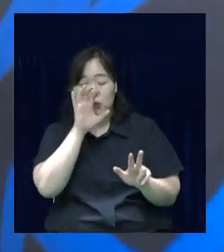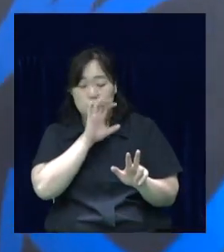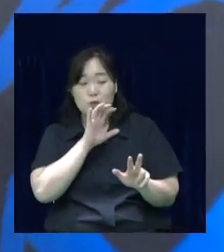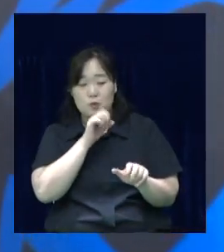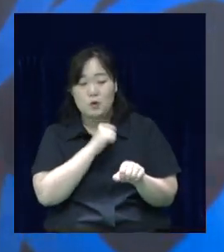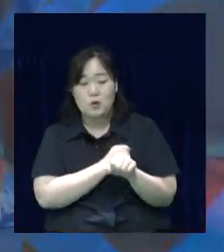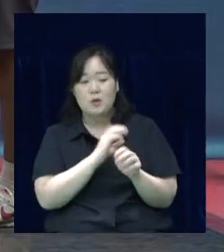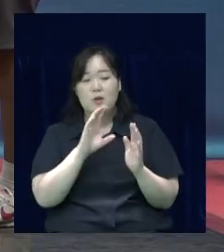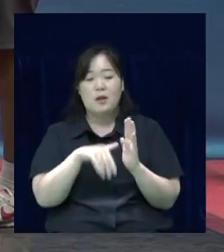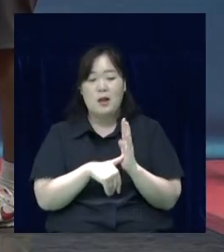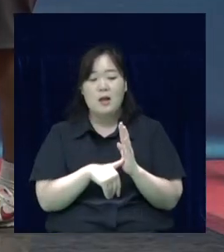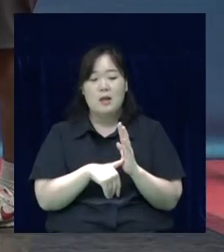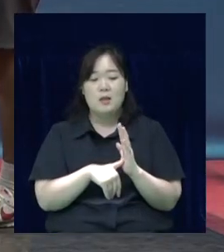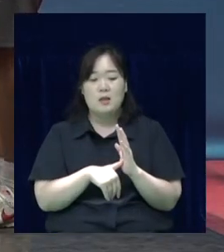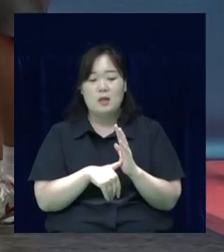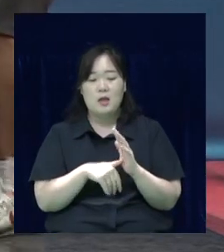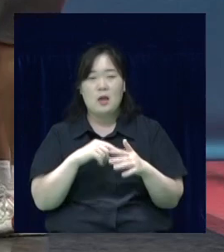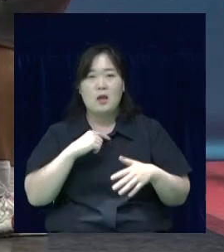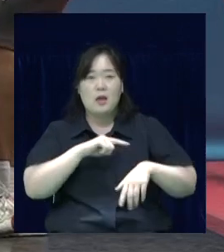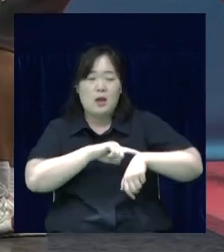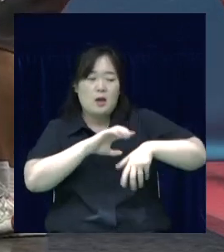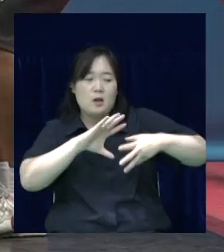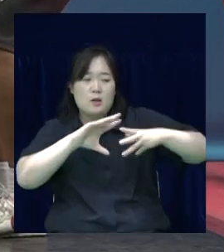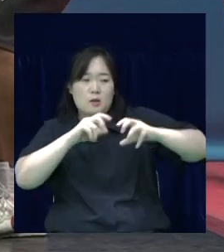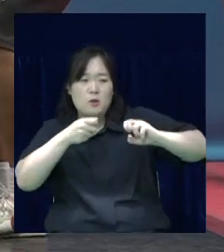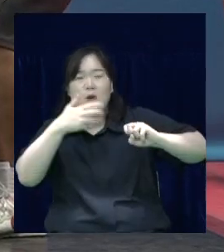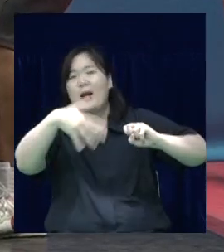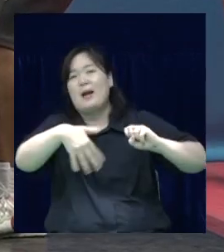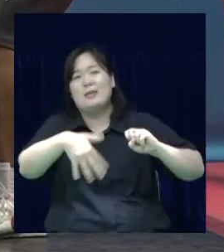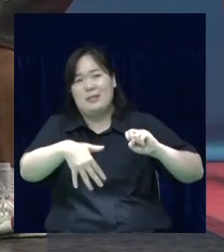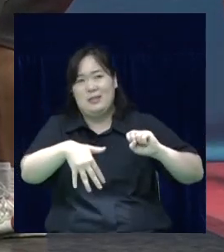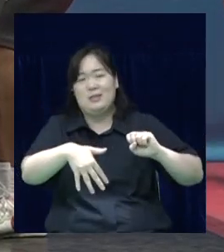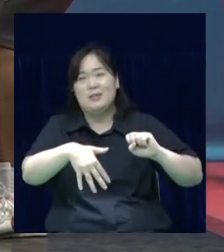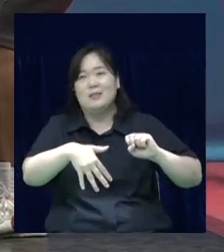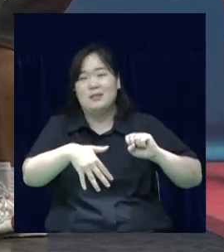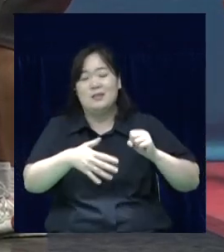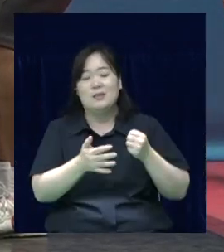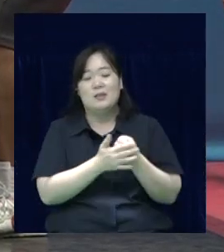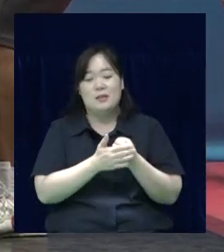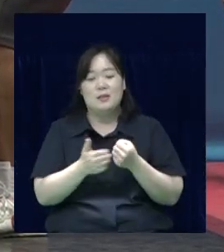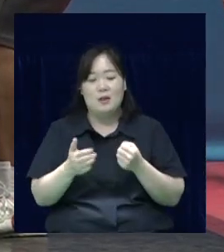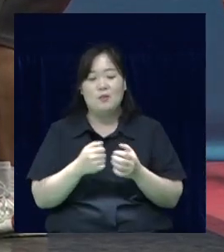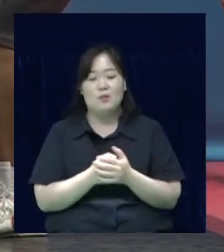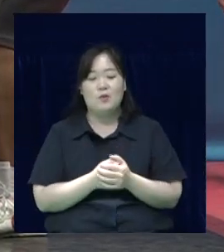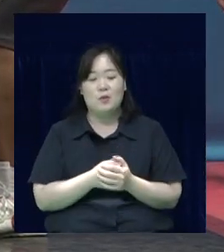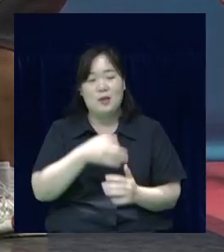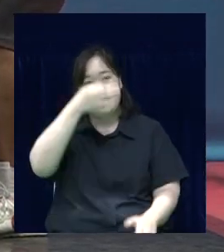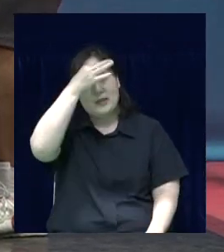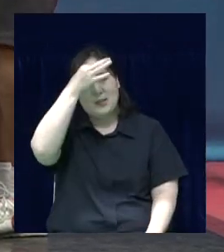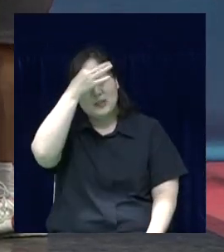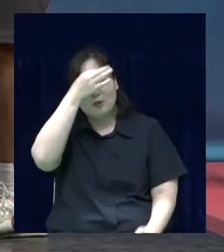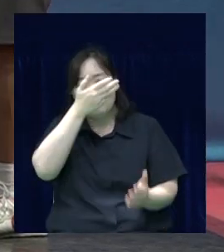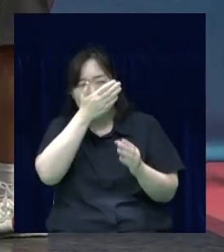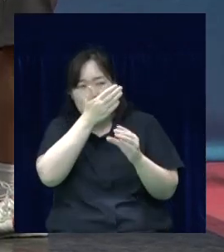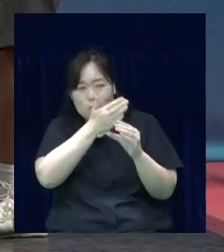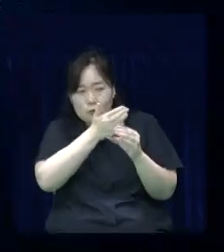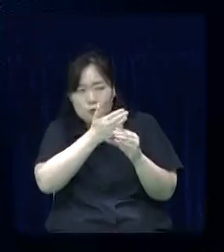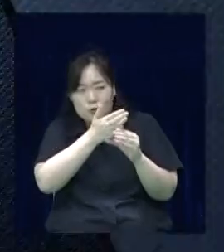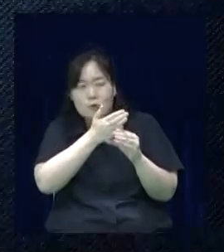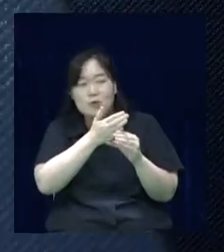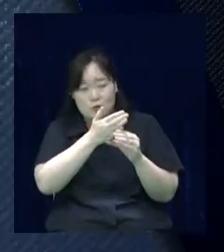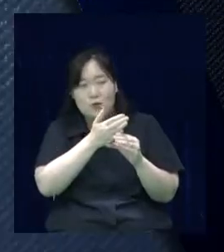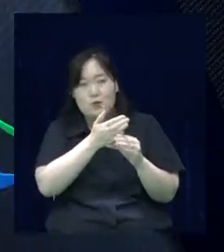어리기 때문에 네. 아직 근력이 성장할 나이가 아직 조금 더 있어야 됩니다. 그렇죠. 저런 선수들은 기술 위주의 중심의 훈련을 하고요.